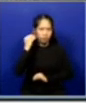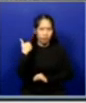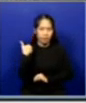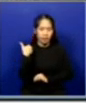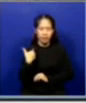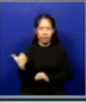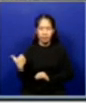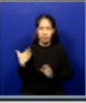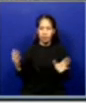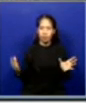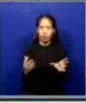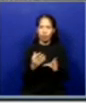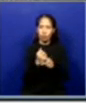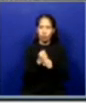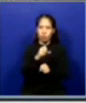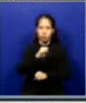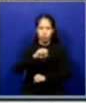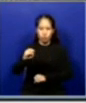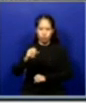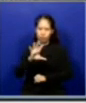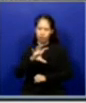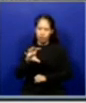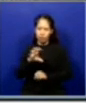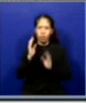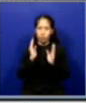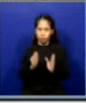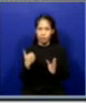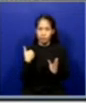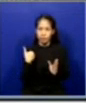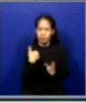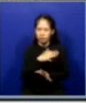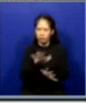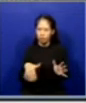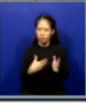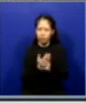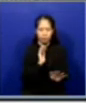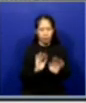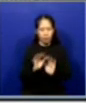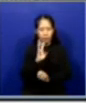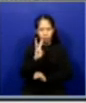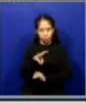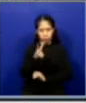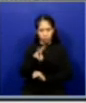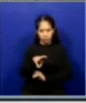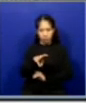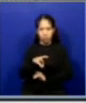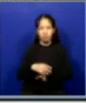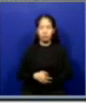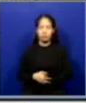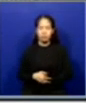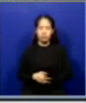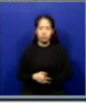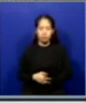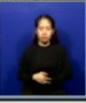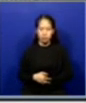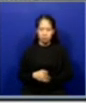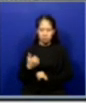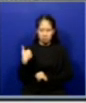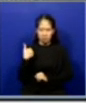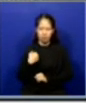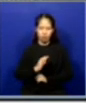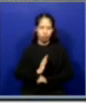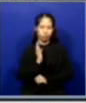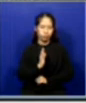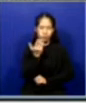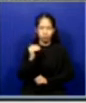อีก500คนแค่นั้นเองเป็น 6,000 อันนั้นที่มาทั้งประเทศมัน 6,000 กว่าแล้วคนใหญ่คนโตของประเทศ